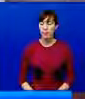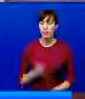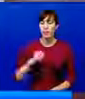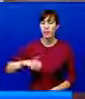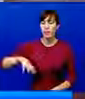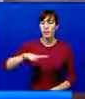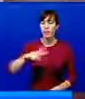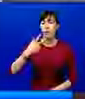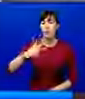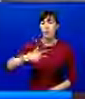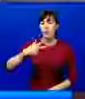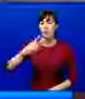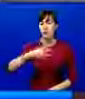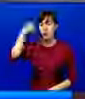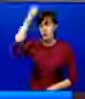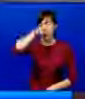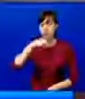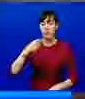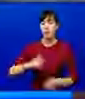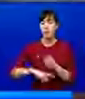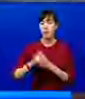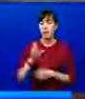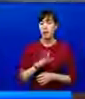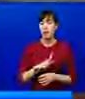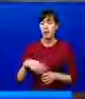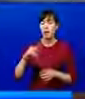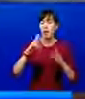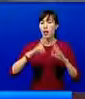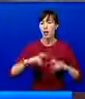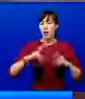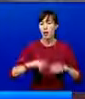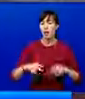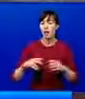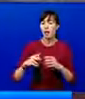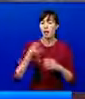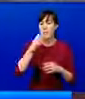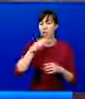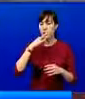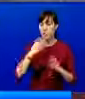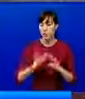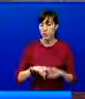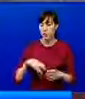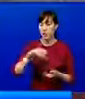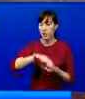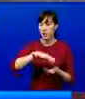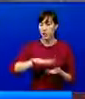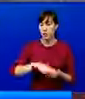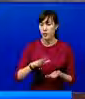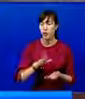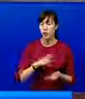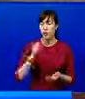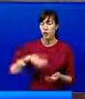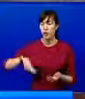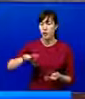жыл болды шыққаны. Барлығы апробациядан, исследованиядан өткен дәрілер, олар уже регистрациядан да өткен Европада, қазір